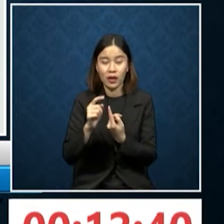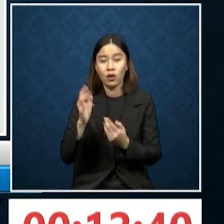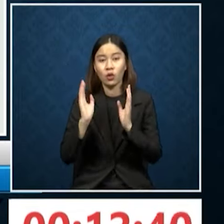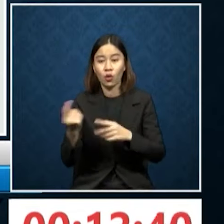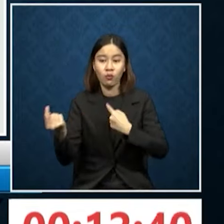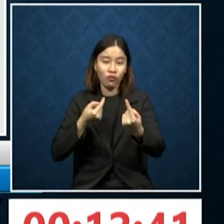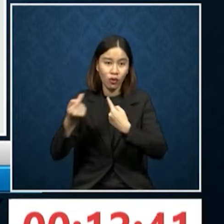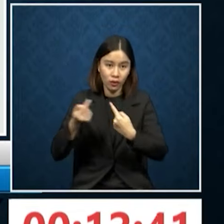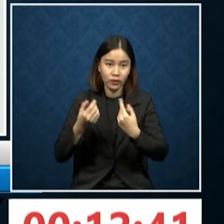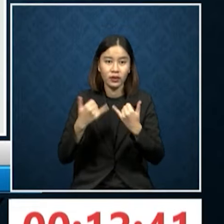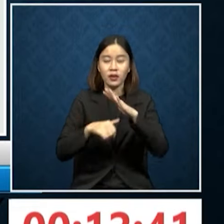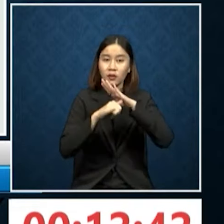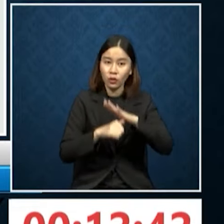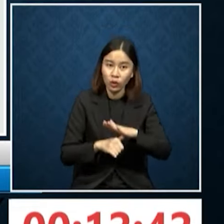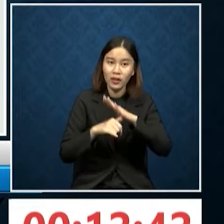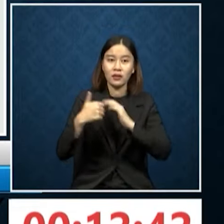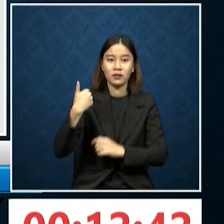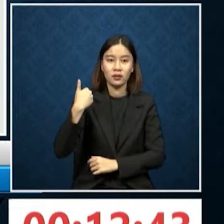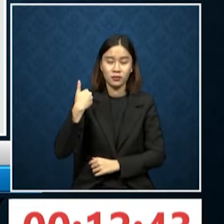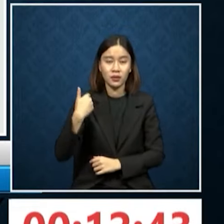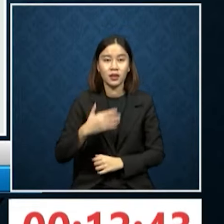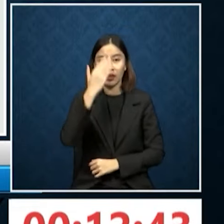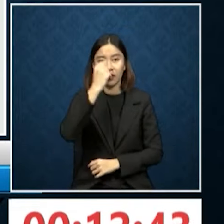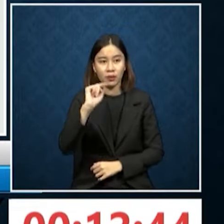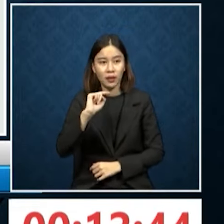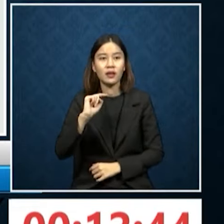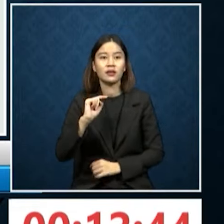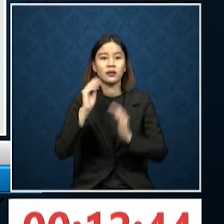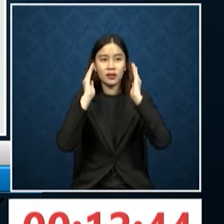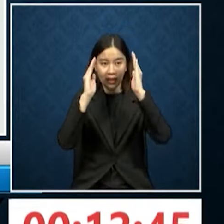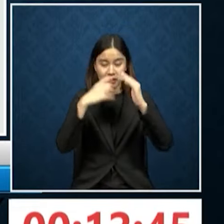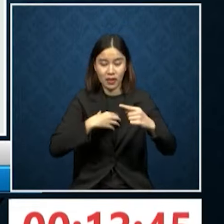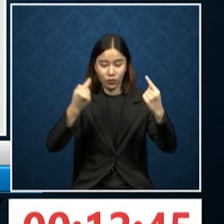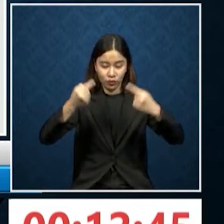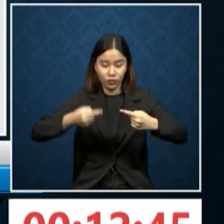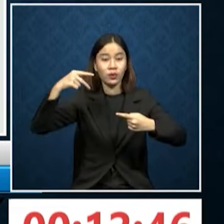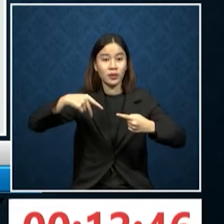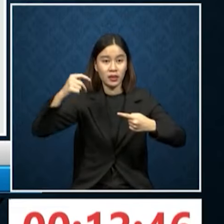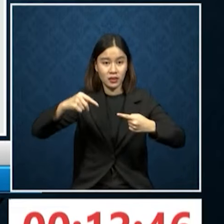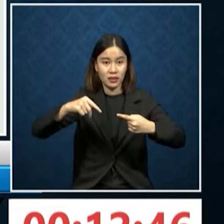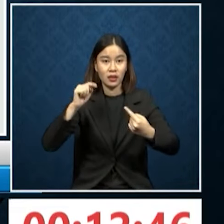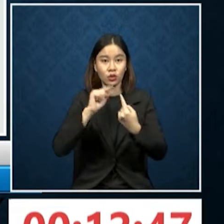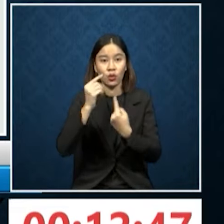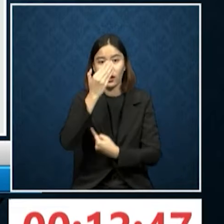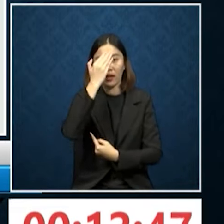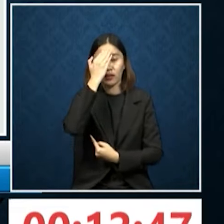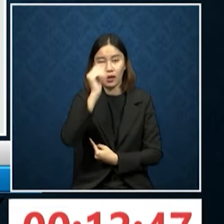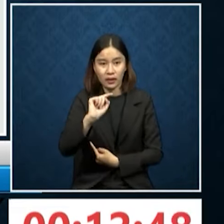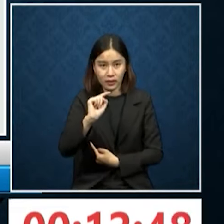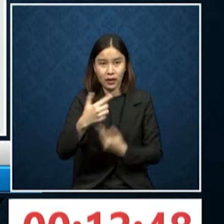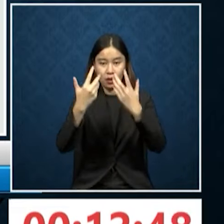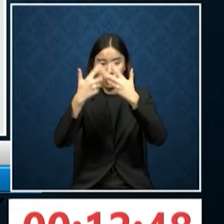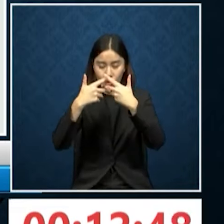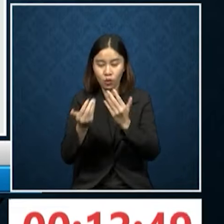ทุกข์ยิ่งถูกกดดันเพิ่มขึ้นไปอีกเพราะเขาจงใจที่จะไปตั้งด่านเฉพาะกิจตรงหน้าทางเข้าโรง